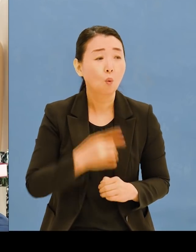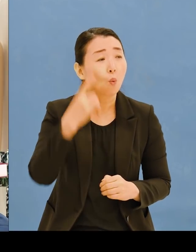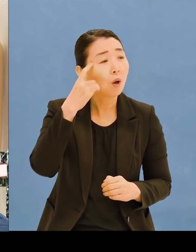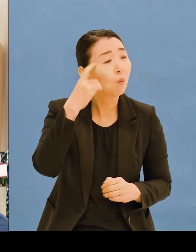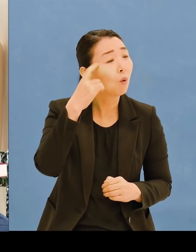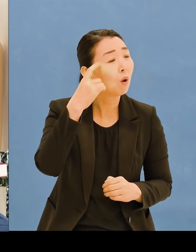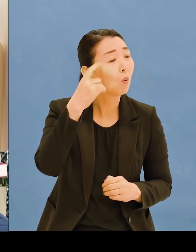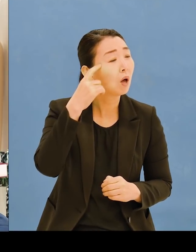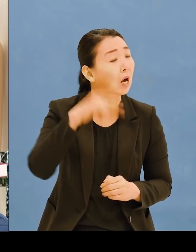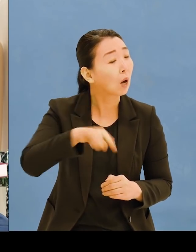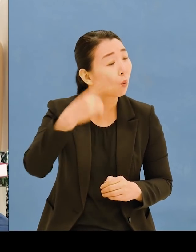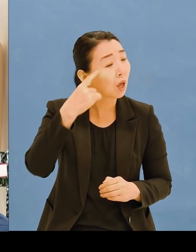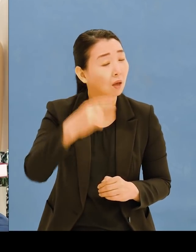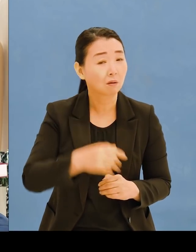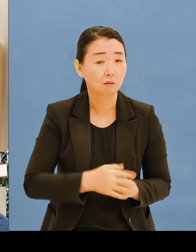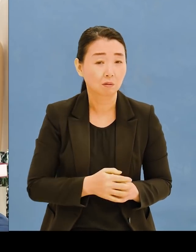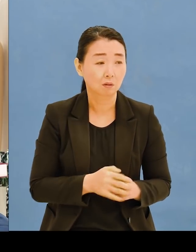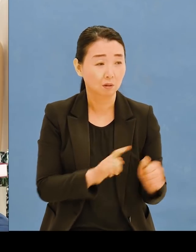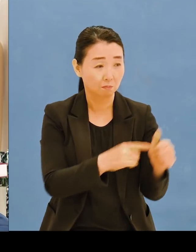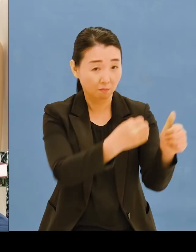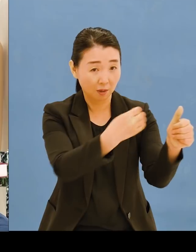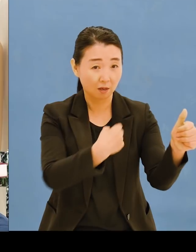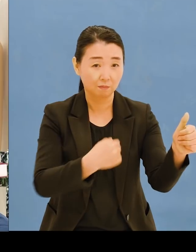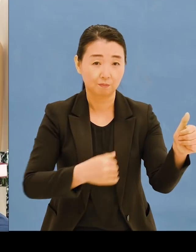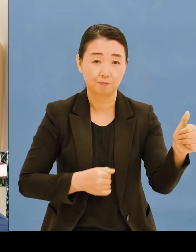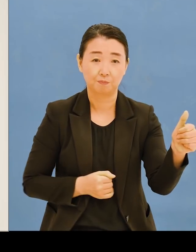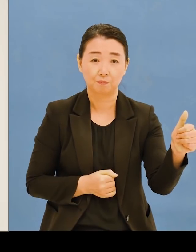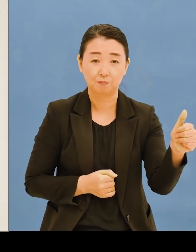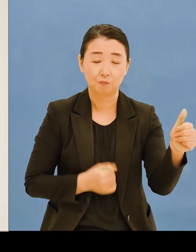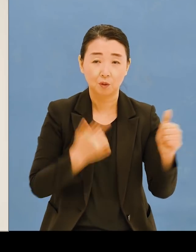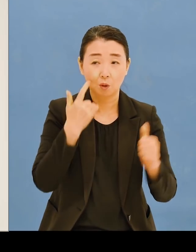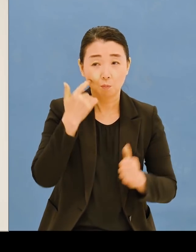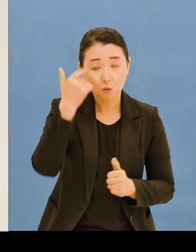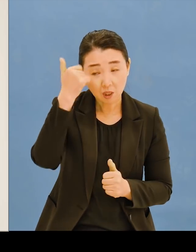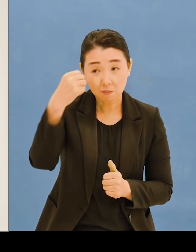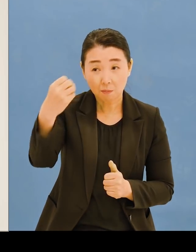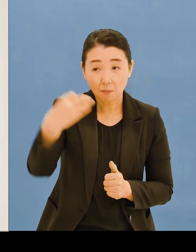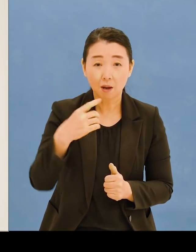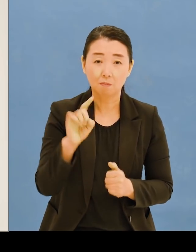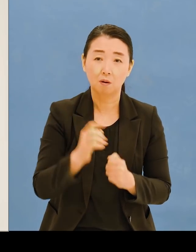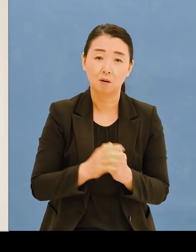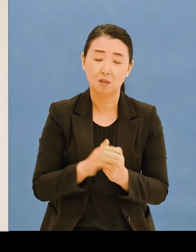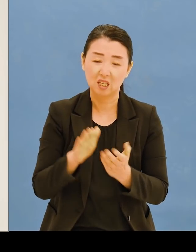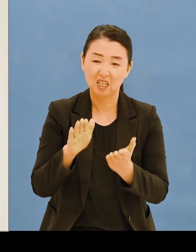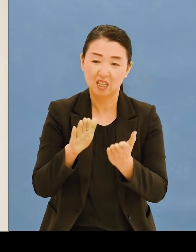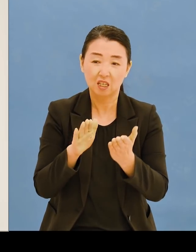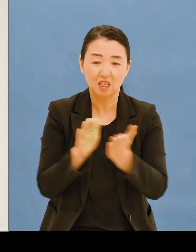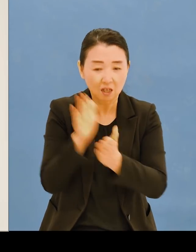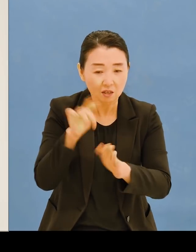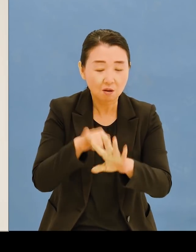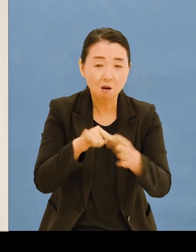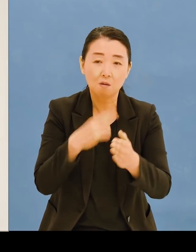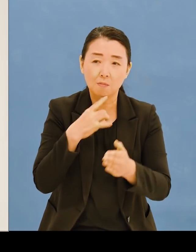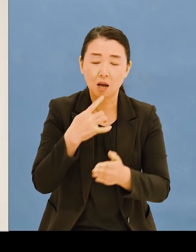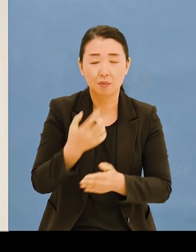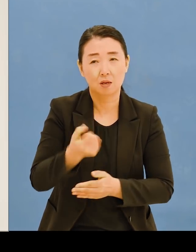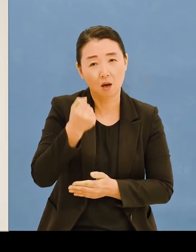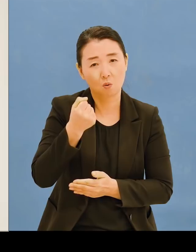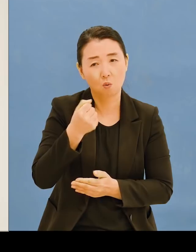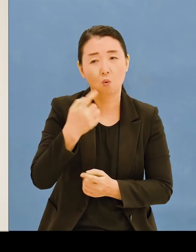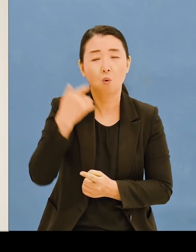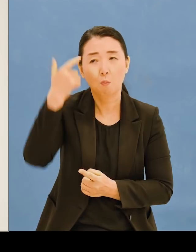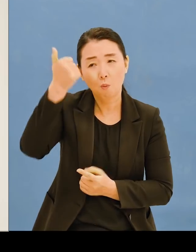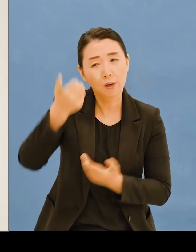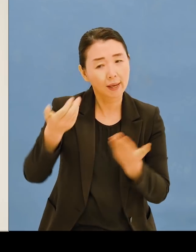했어요. 왜 그러는데? 그러니까 그 친구가 오늘 목사님께서 이런 말씀을 하시더라. 열정만 가지고 목회하는 것이